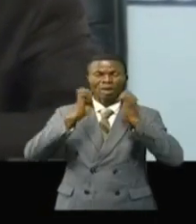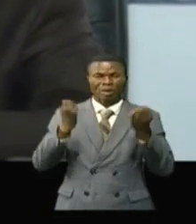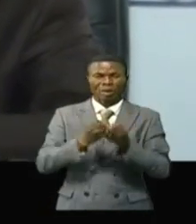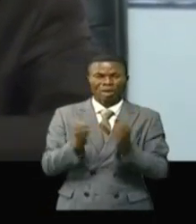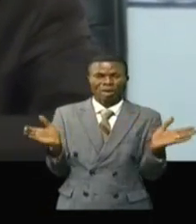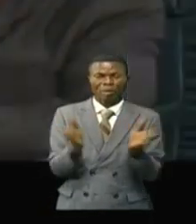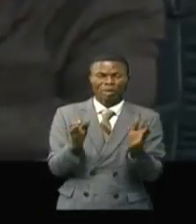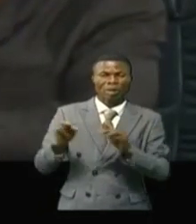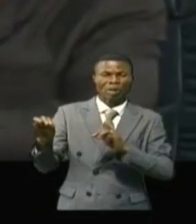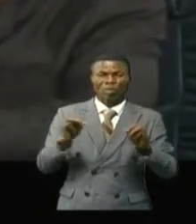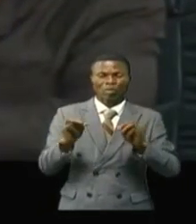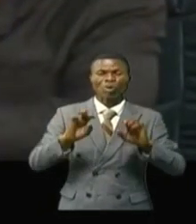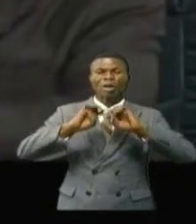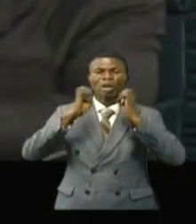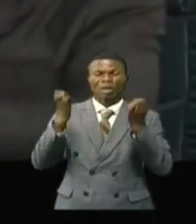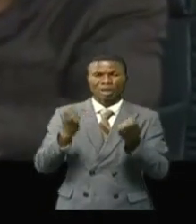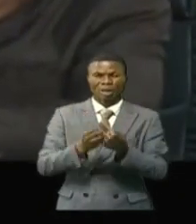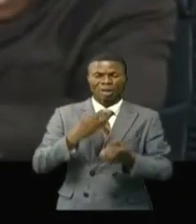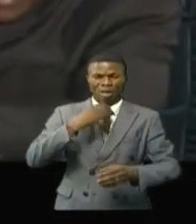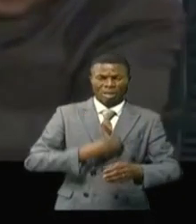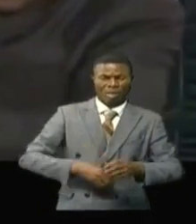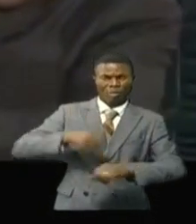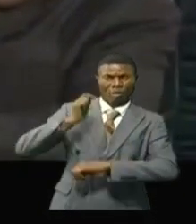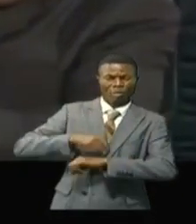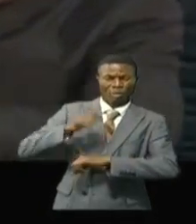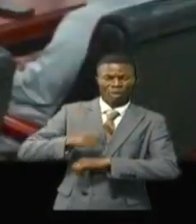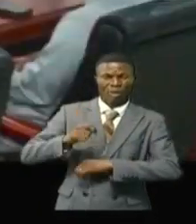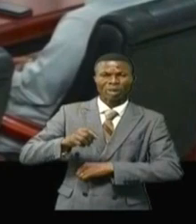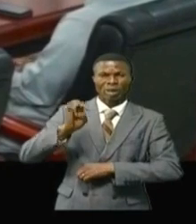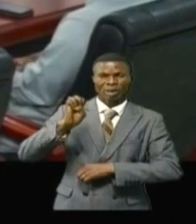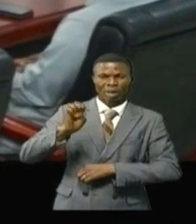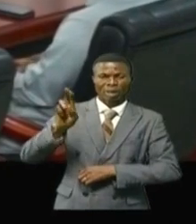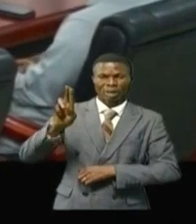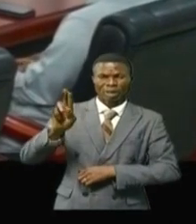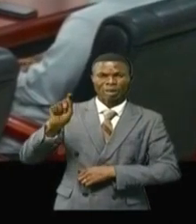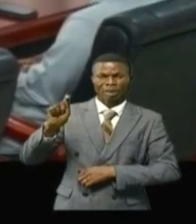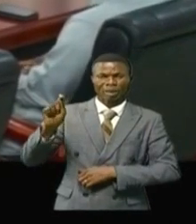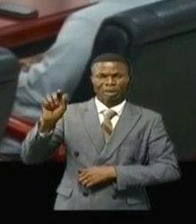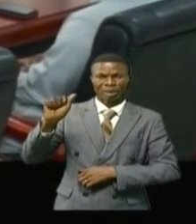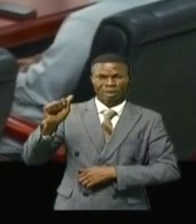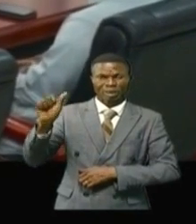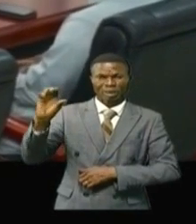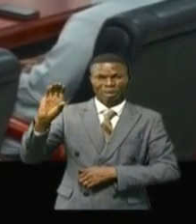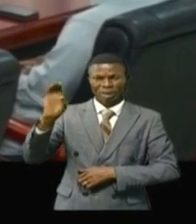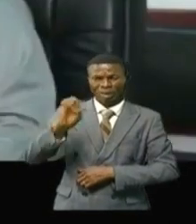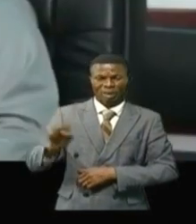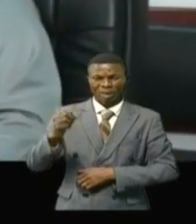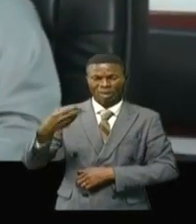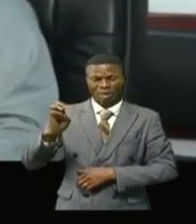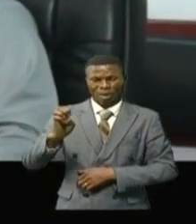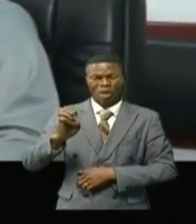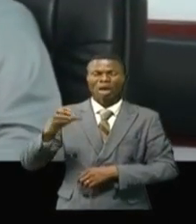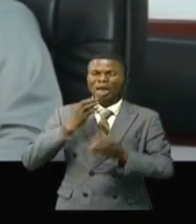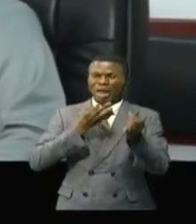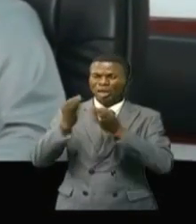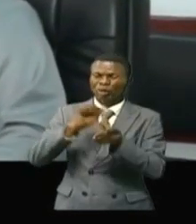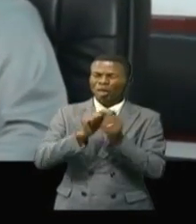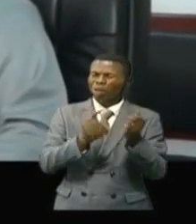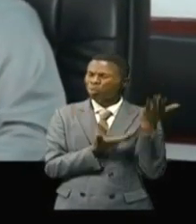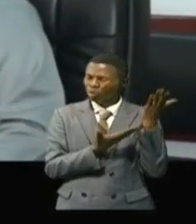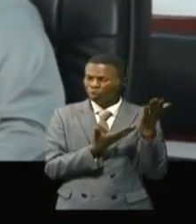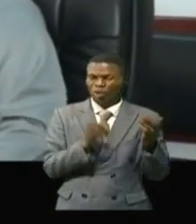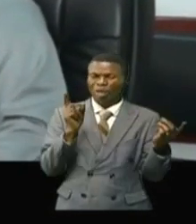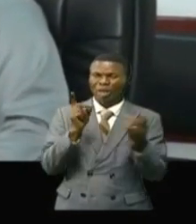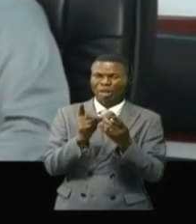et Moyenne Entreprise, Maître Eustache Mouranzi Mumbembe, à qui il a présenté les principales préoccupations que rencontrent